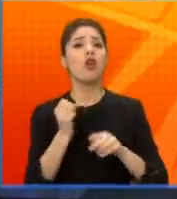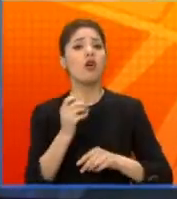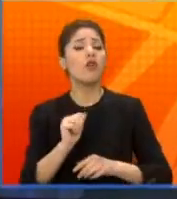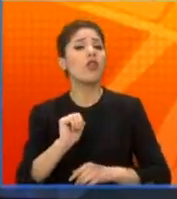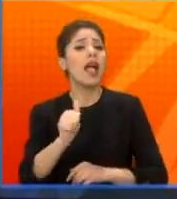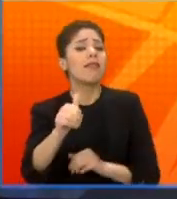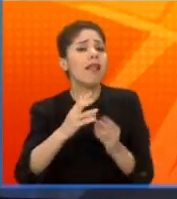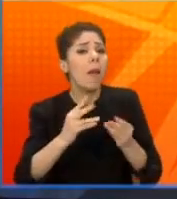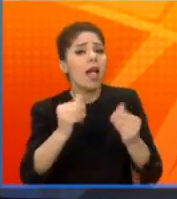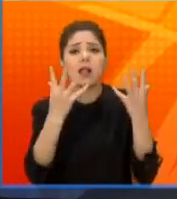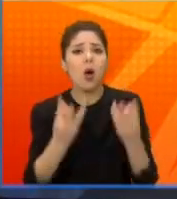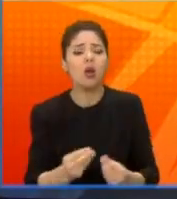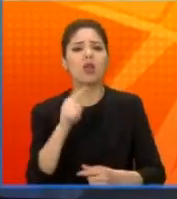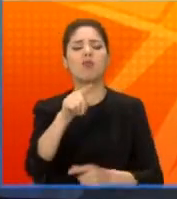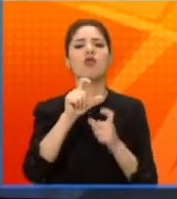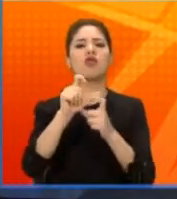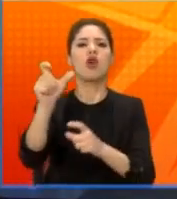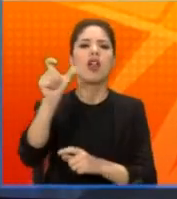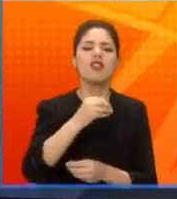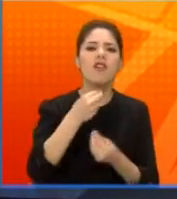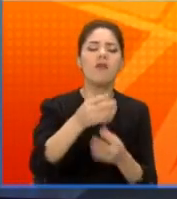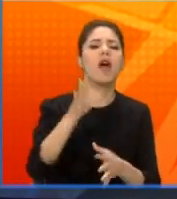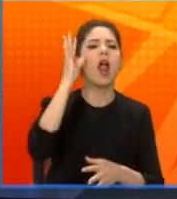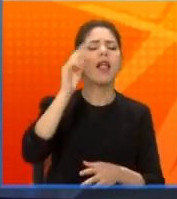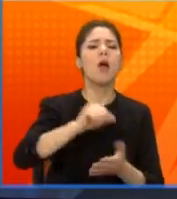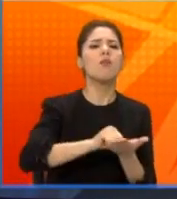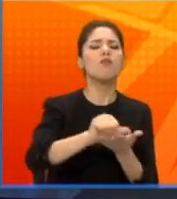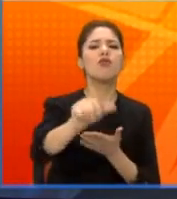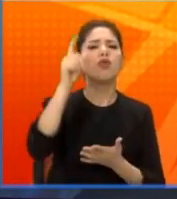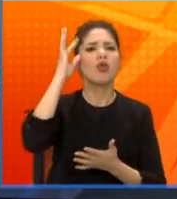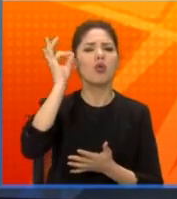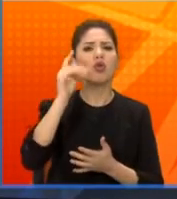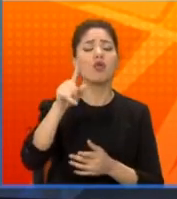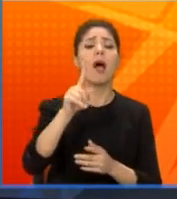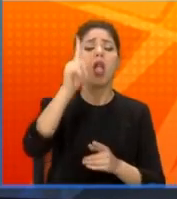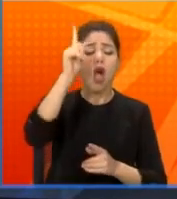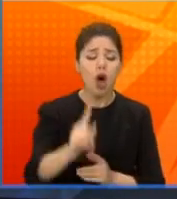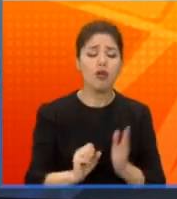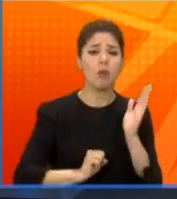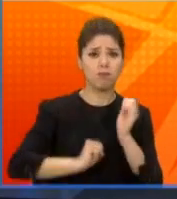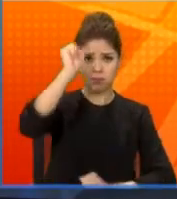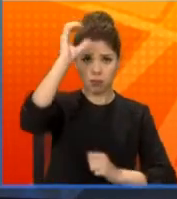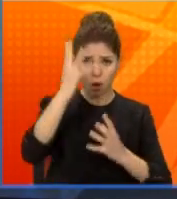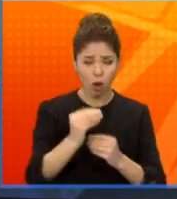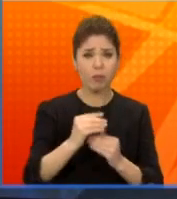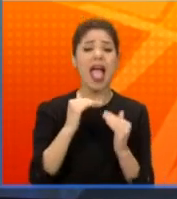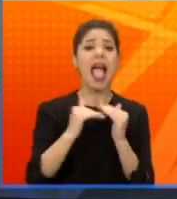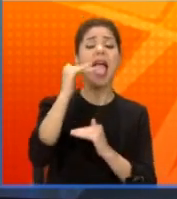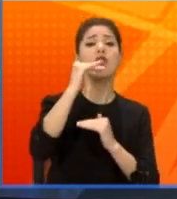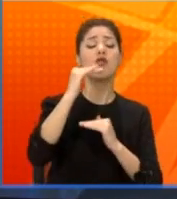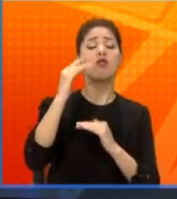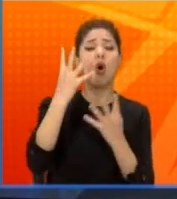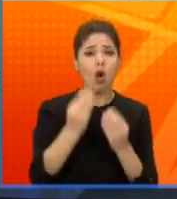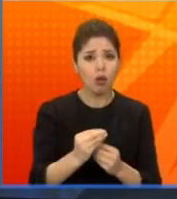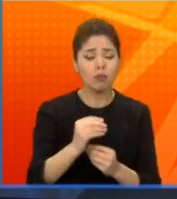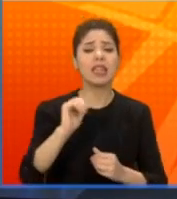Virüs ne zaman etkisini yitirecek? Bu soruya cevap veren her uzman salgının önce pik yapması yani en üst seviyeye ulaşması gerektiğini